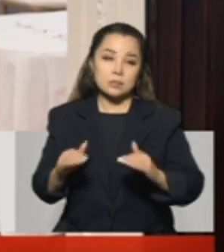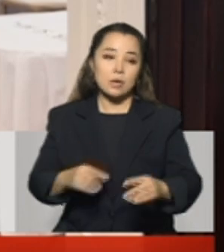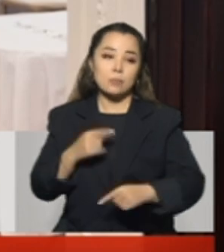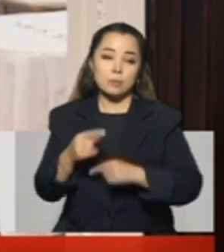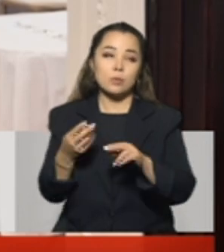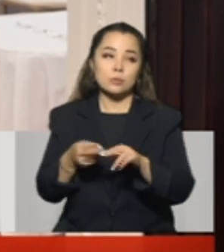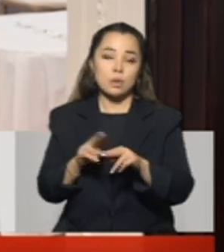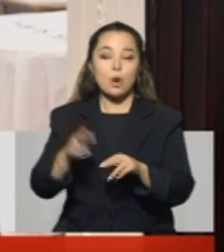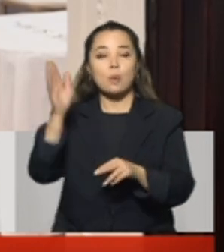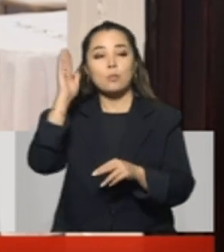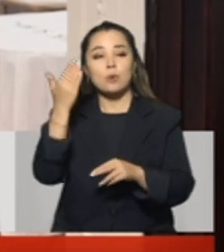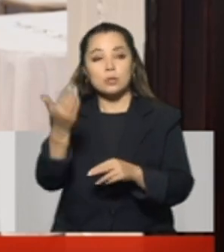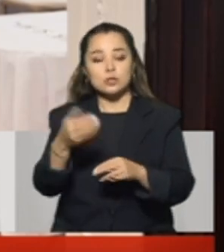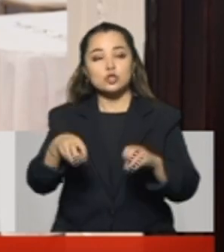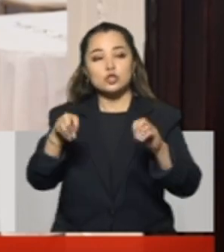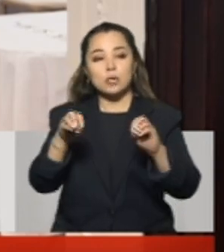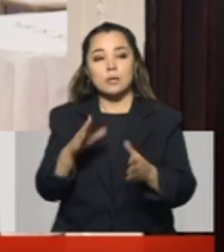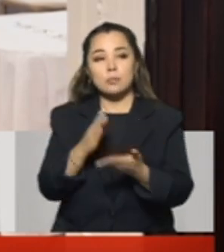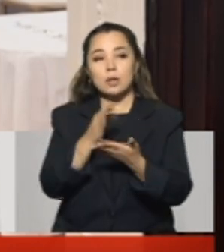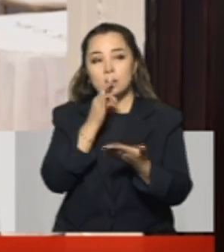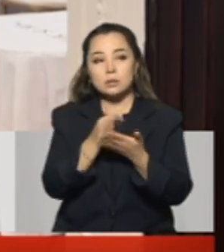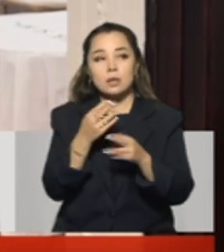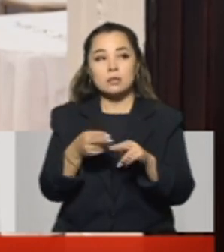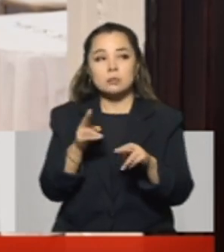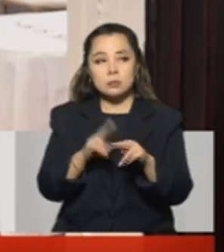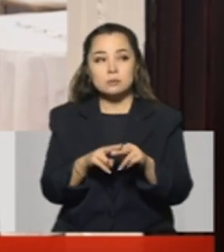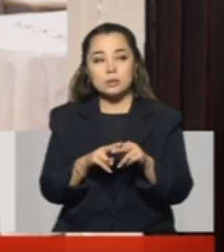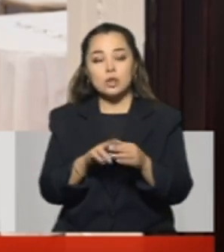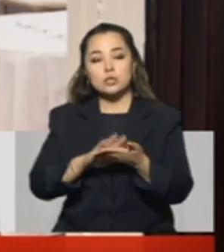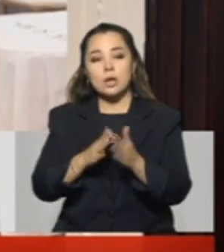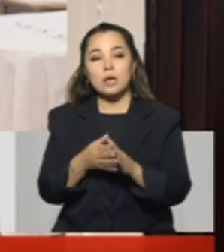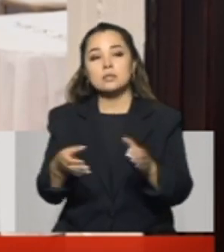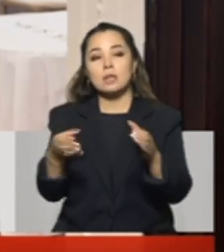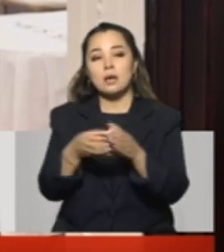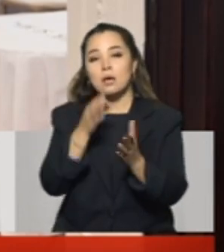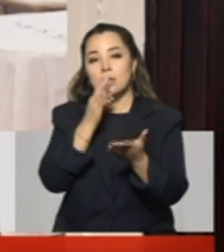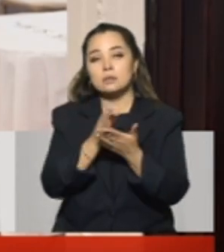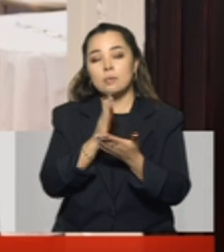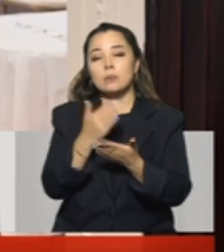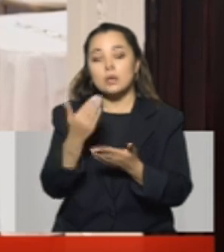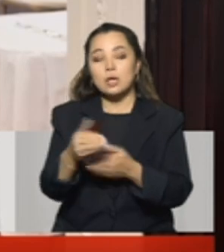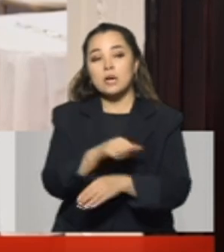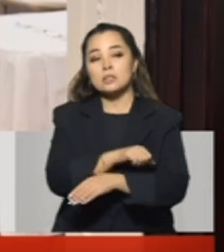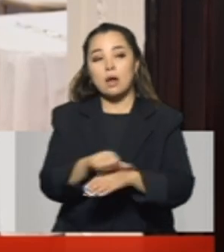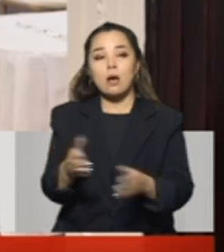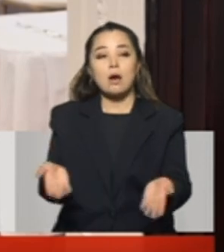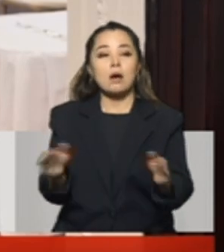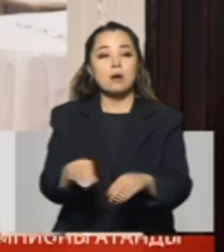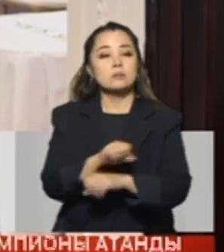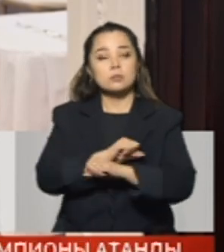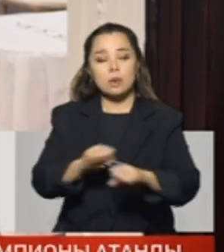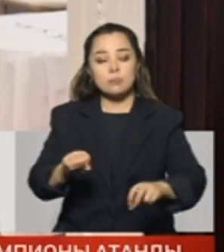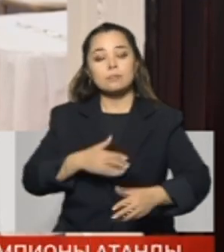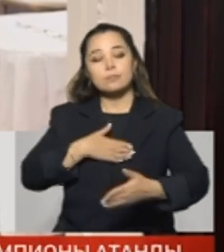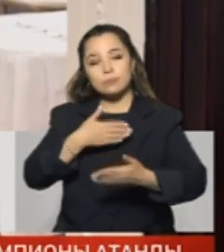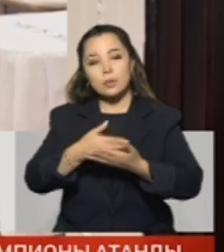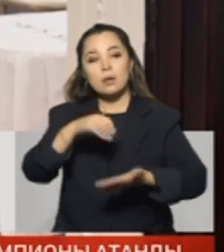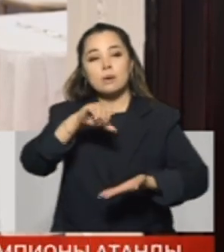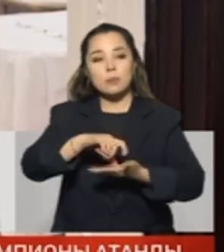шөберелерінде болашағы шешіліп атқан жағдай болып атқаннан кейін сыртта қалуға